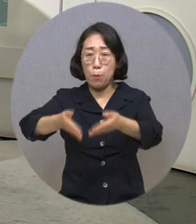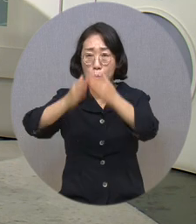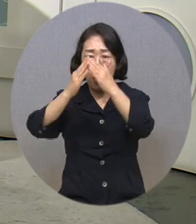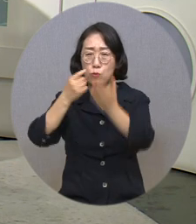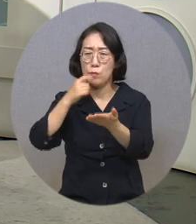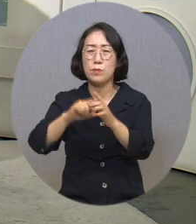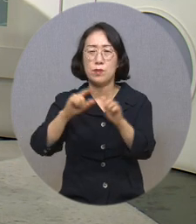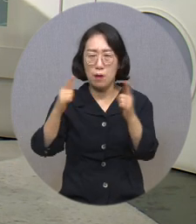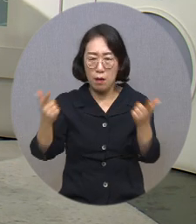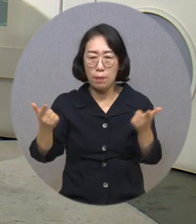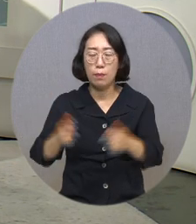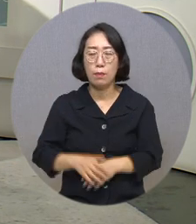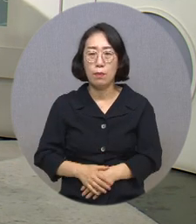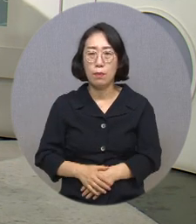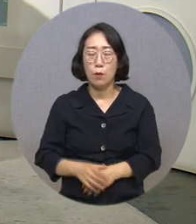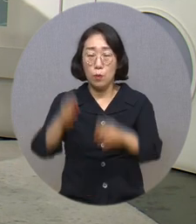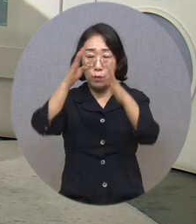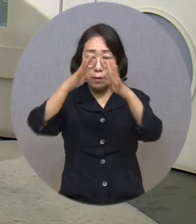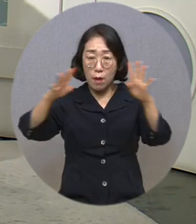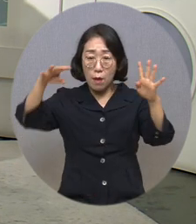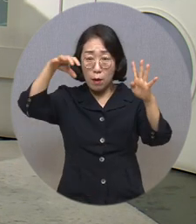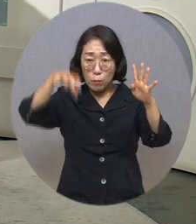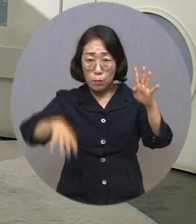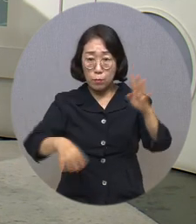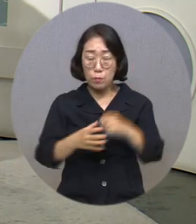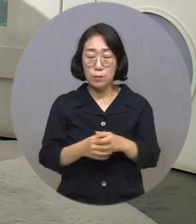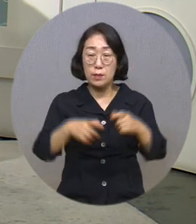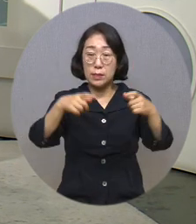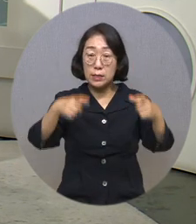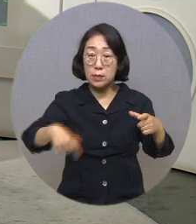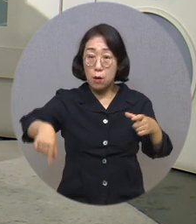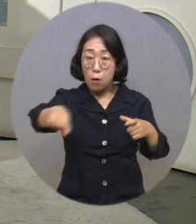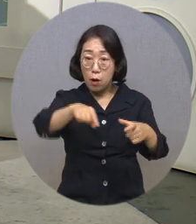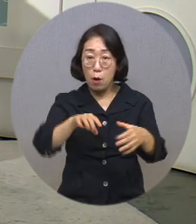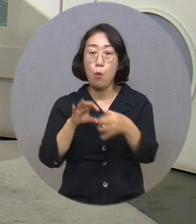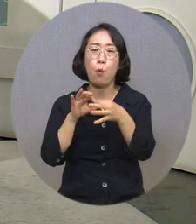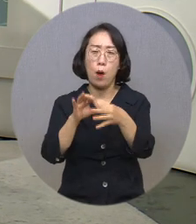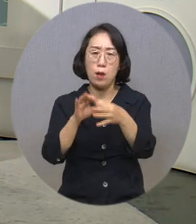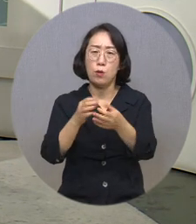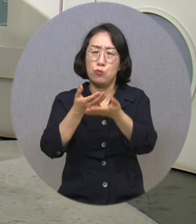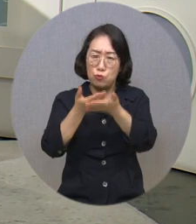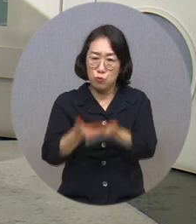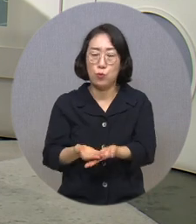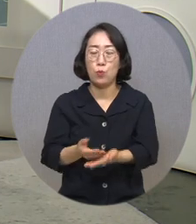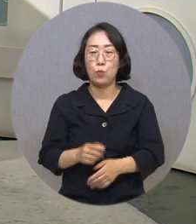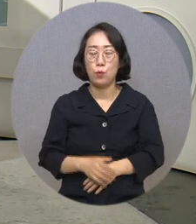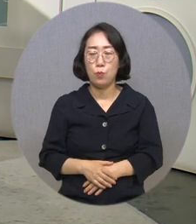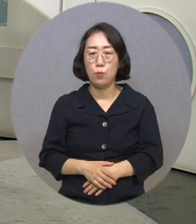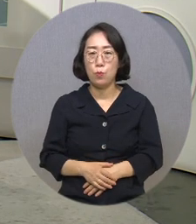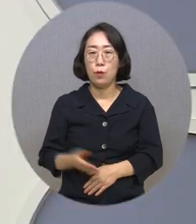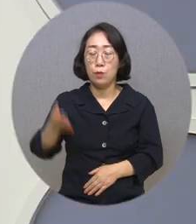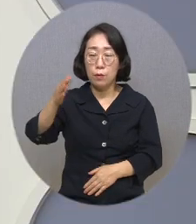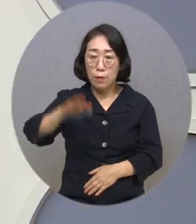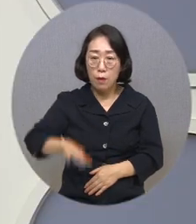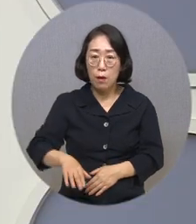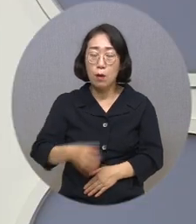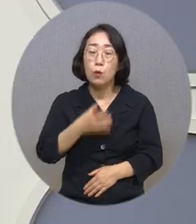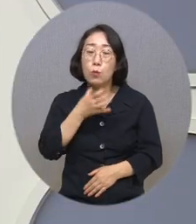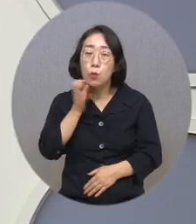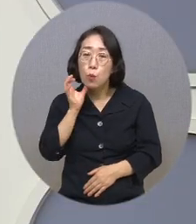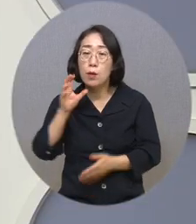그리고 이 대학이라는 데는 또 지역하고 이렇게 특화돼서 가야 되거든요. 사실은 그런데 지금 노인